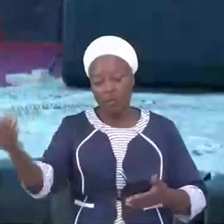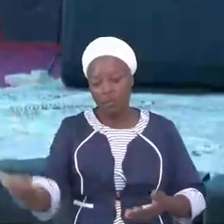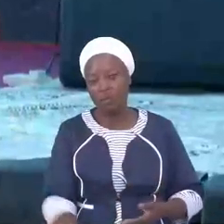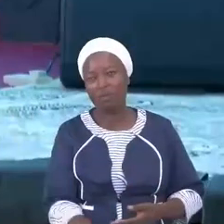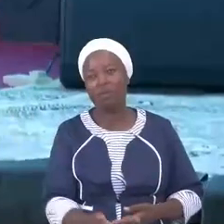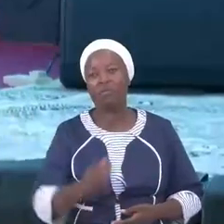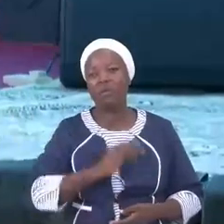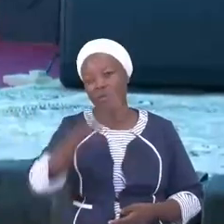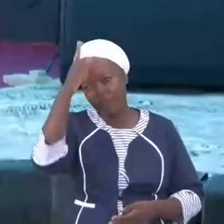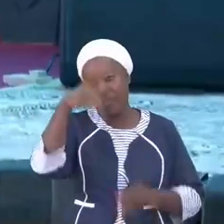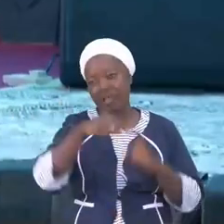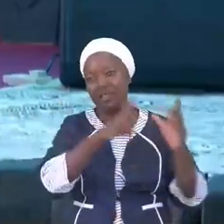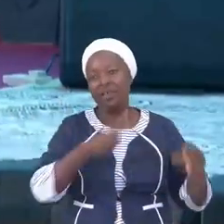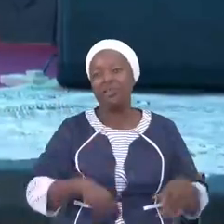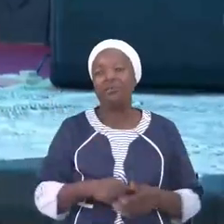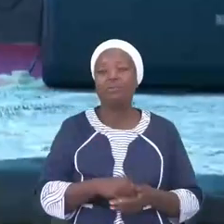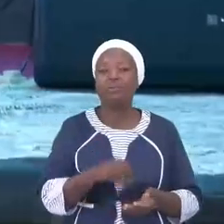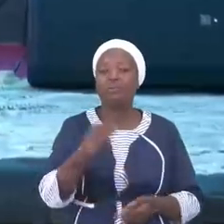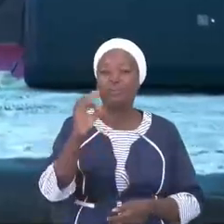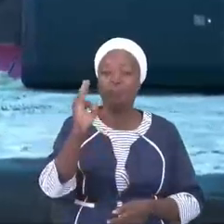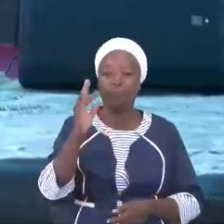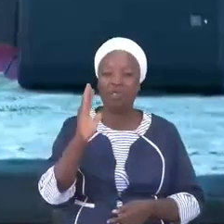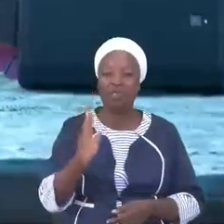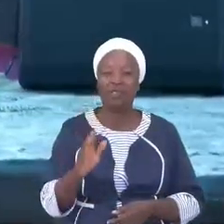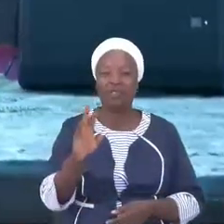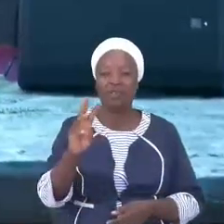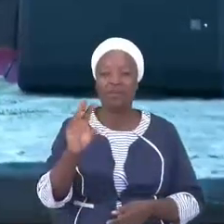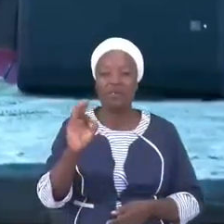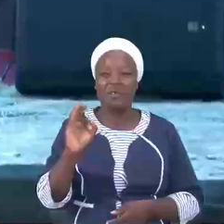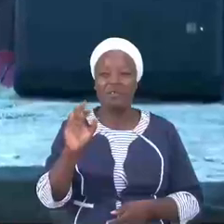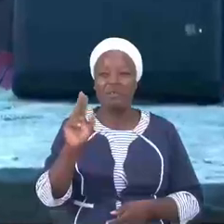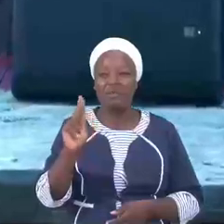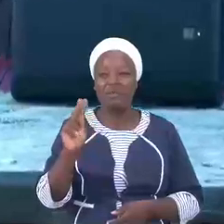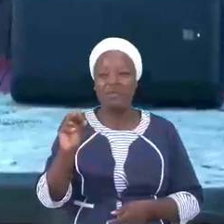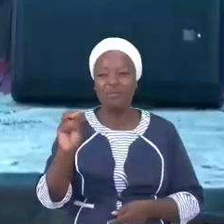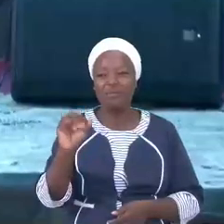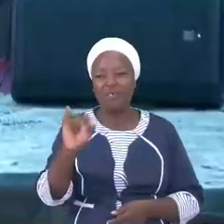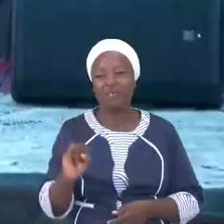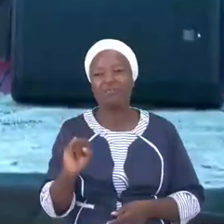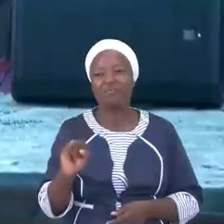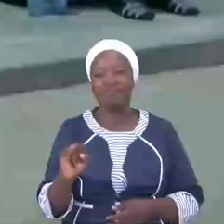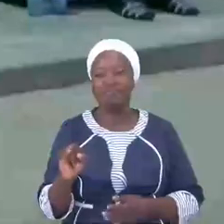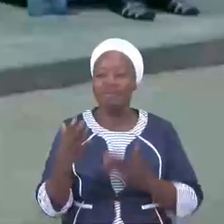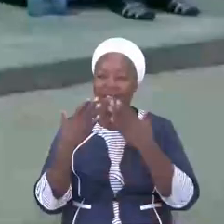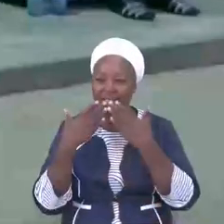Oui, pour nous donner la parole. Merci, pasteur. Gloire à Dieu.